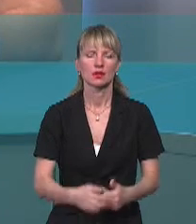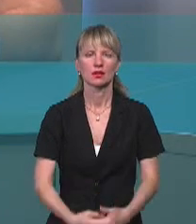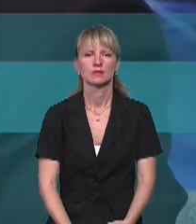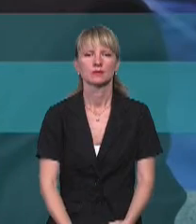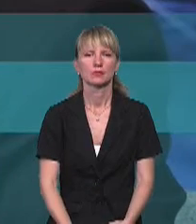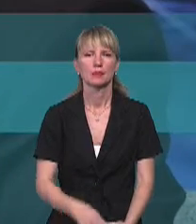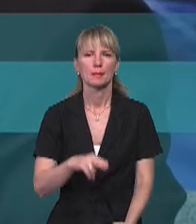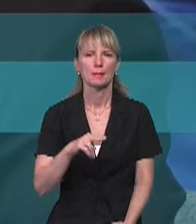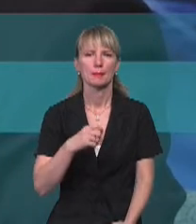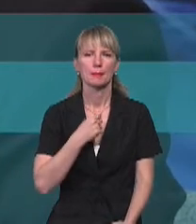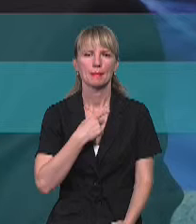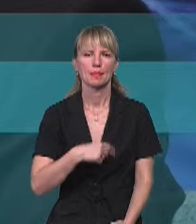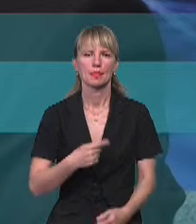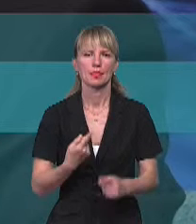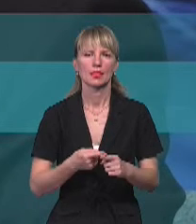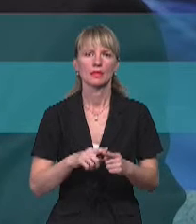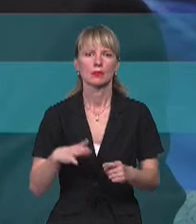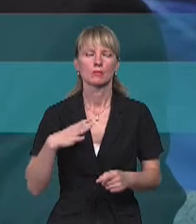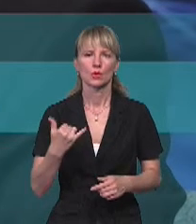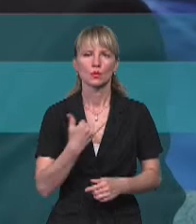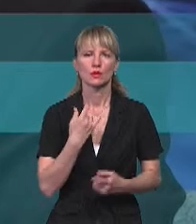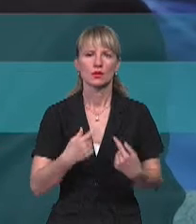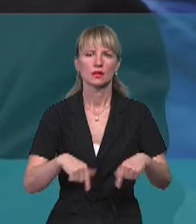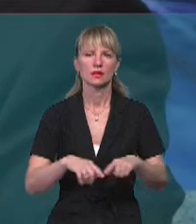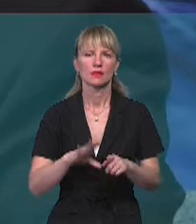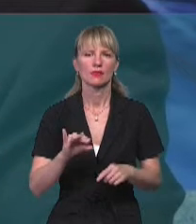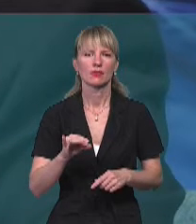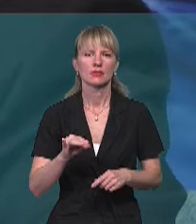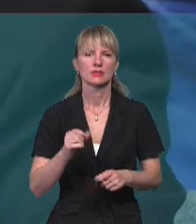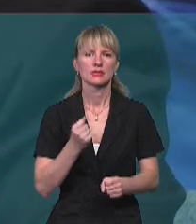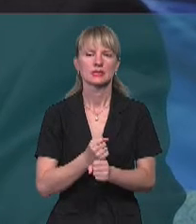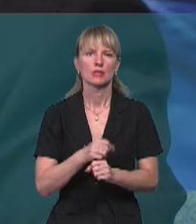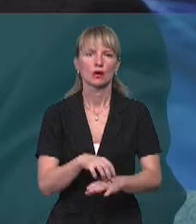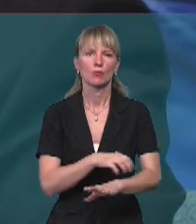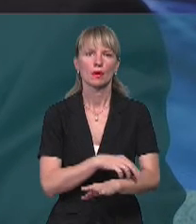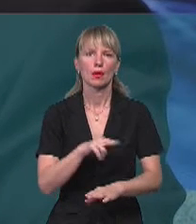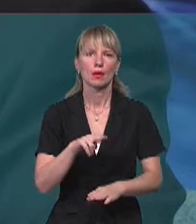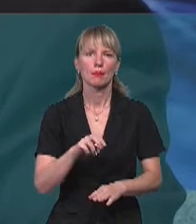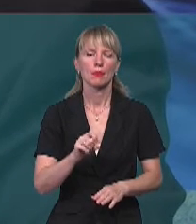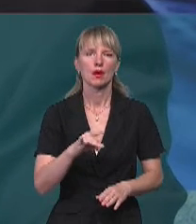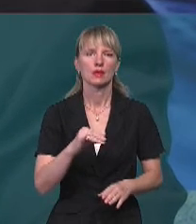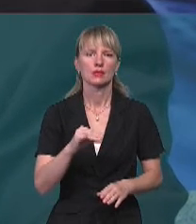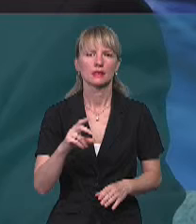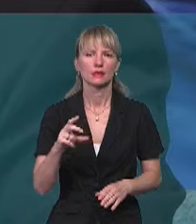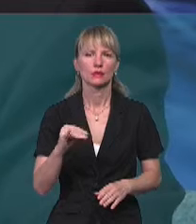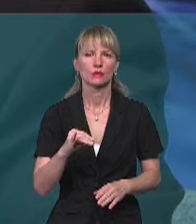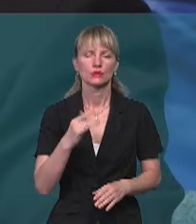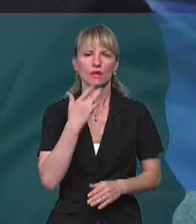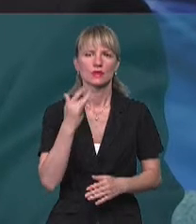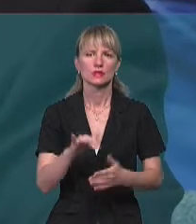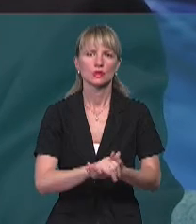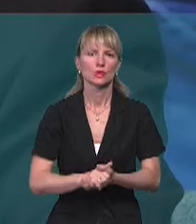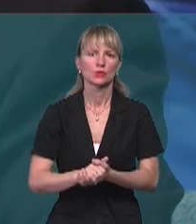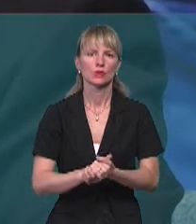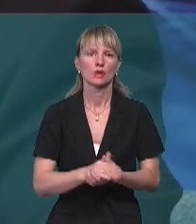Валерію, «Пионеры» — это же была все-таки у нас организация, створена коммунистичной партией Радянского Союза, тому,